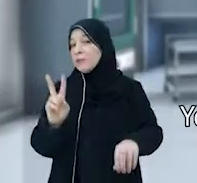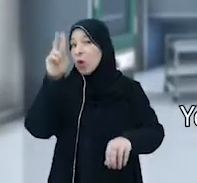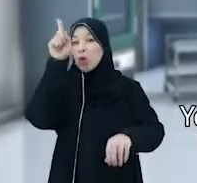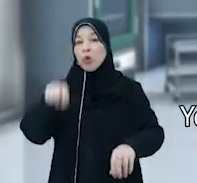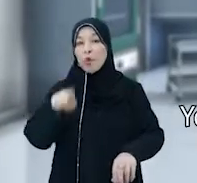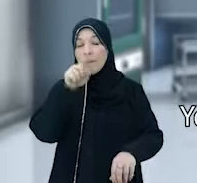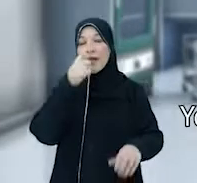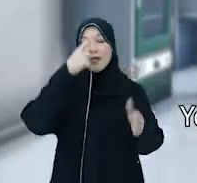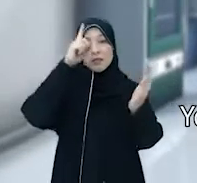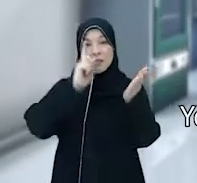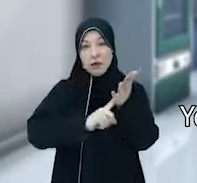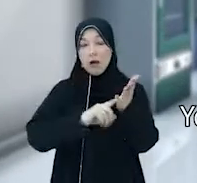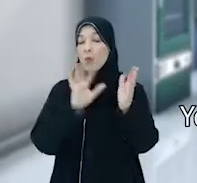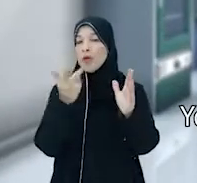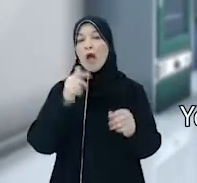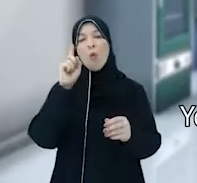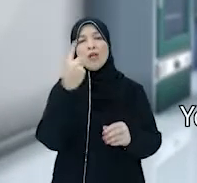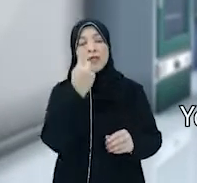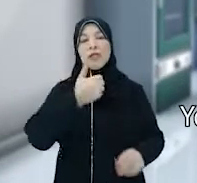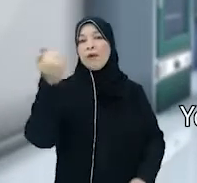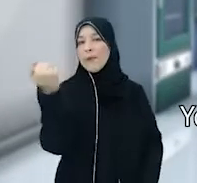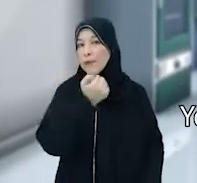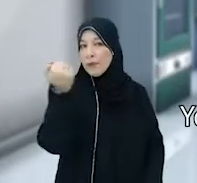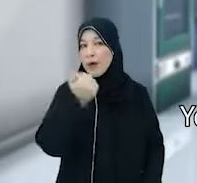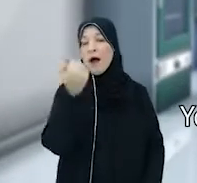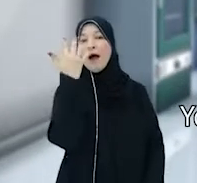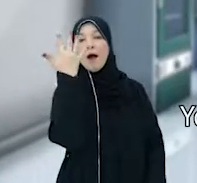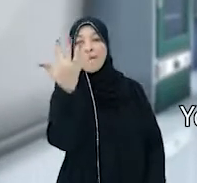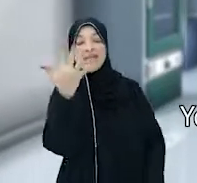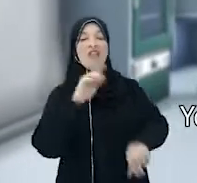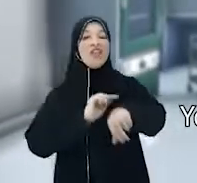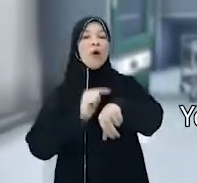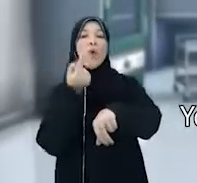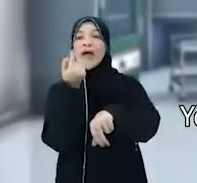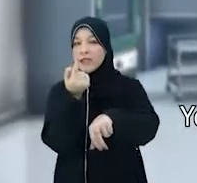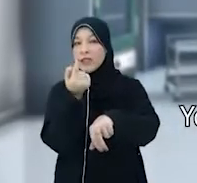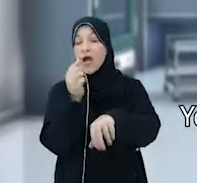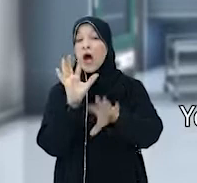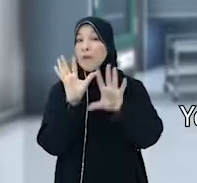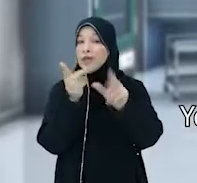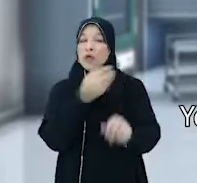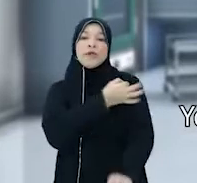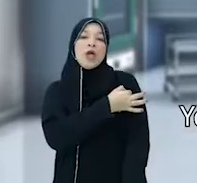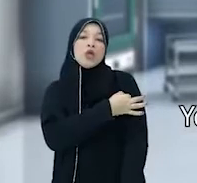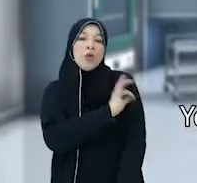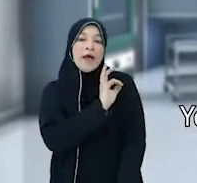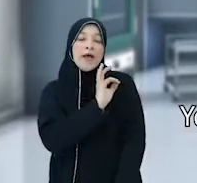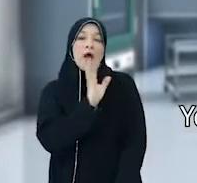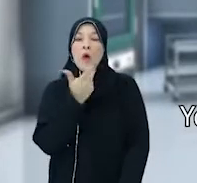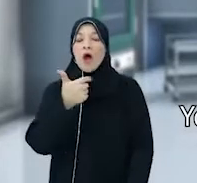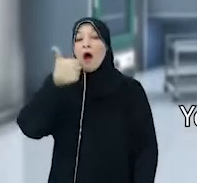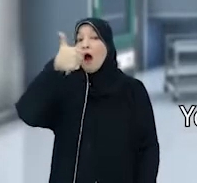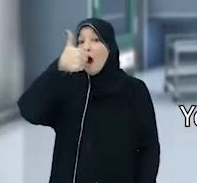فيجب عليك أن تقوم برجه جيدا لمدة 5 ثواني، ثم اختبر بواسطة إطلاق